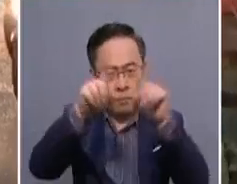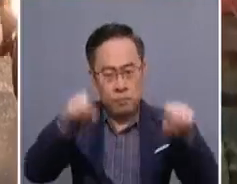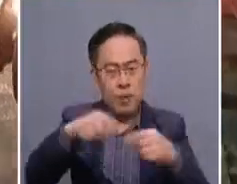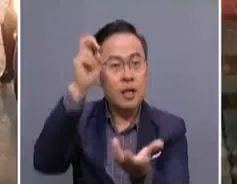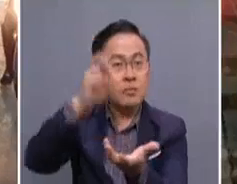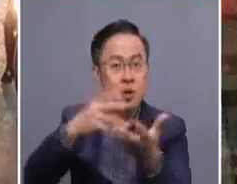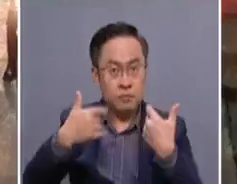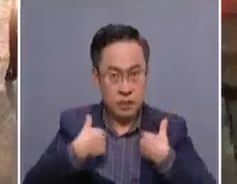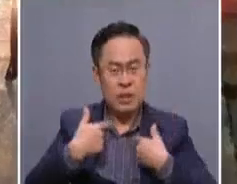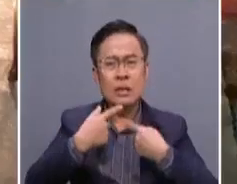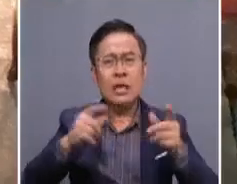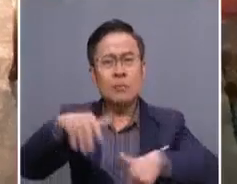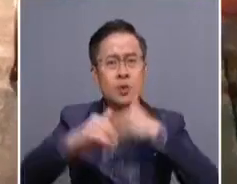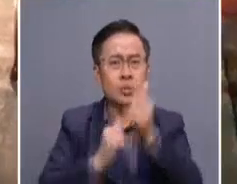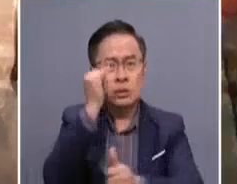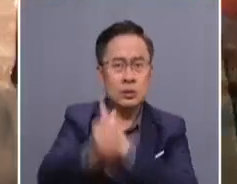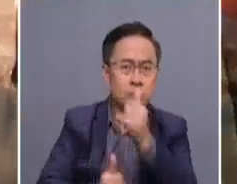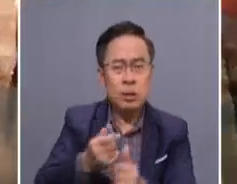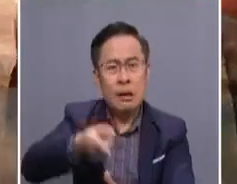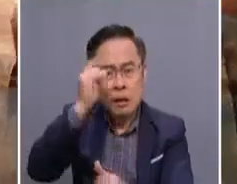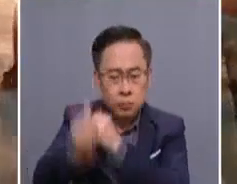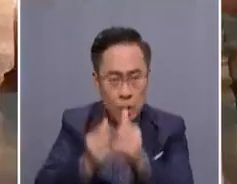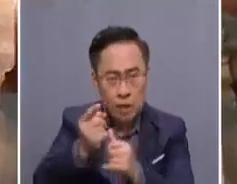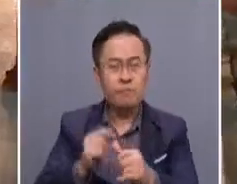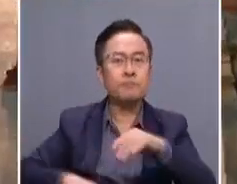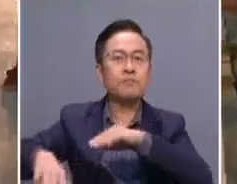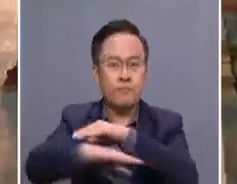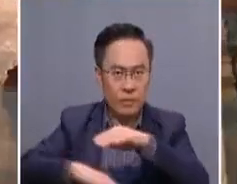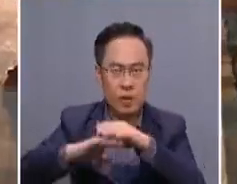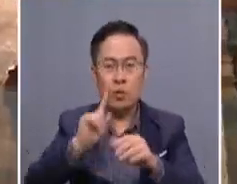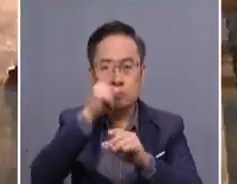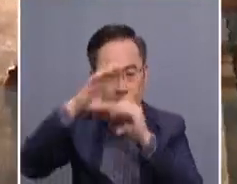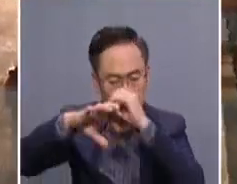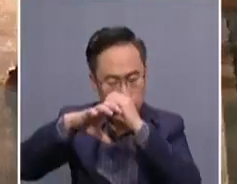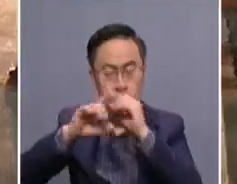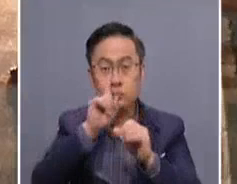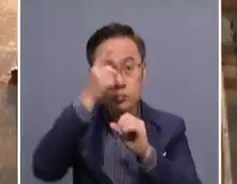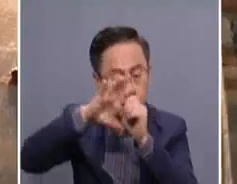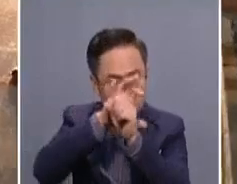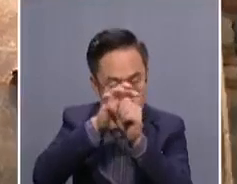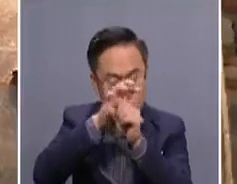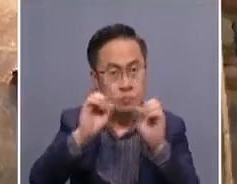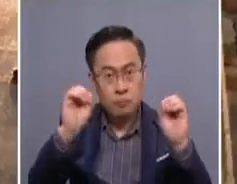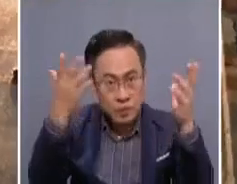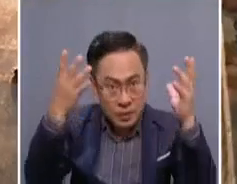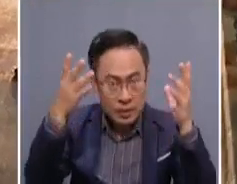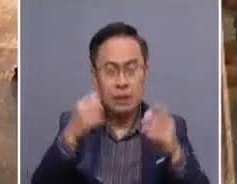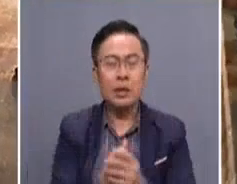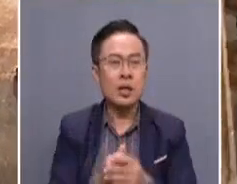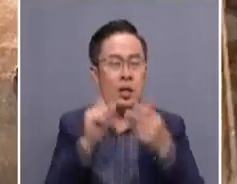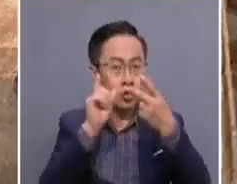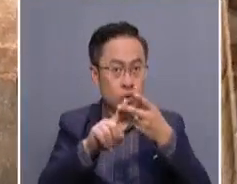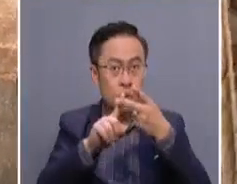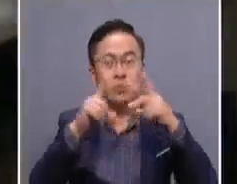แต่ว่าผู้ซื้อรายย่อยที่ไม่ได้มาเป็นประจำก็ต้องแสดงเอกสารผลการตรวจแทนนะฮะแล้วทุกคนที่เข้ามาต้องสวมหน้าก